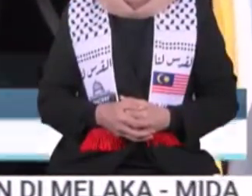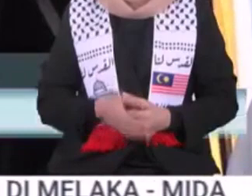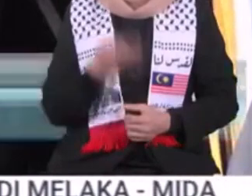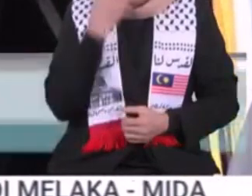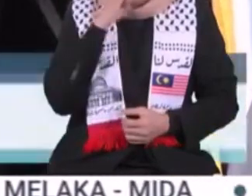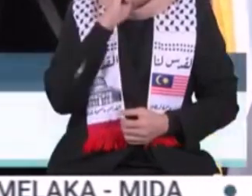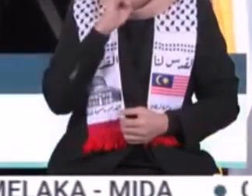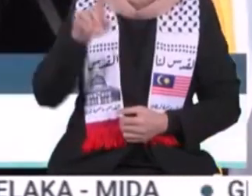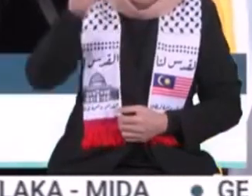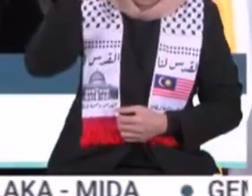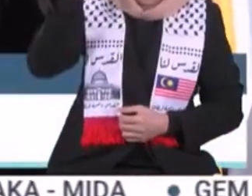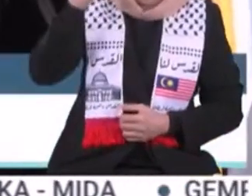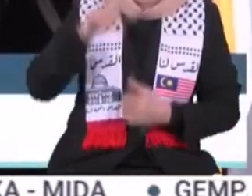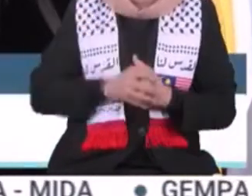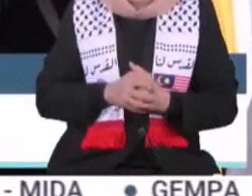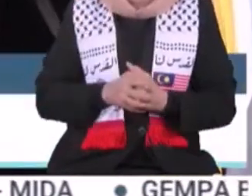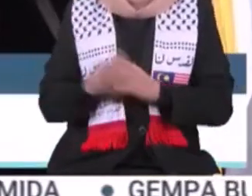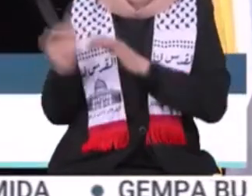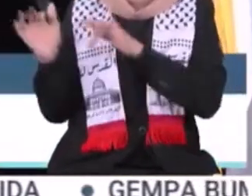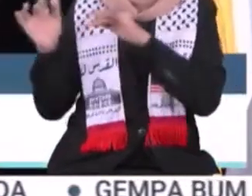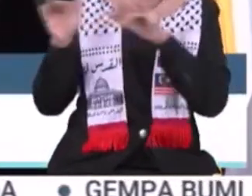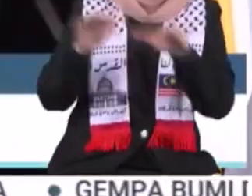Alhamdulillah lah, saya tengok sambutan menggalakkan.